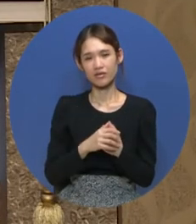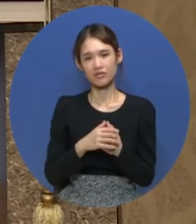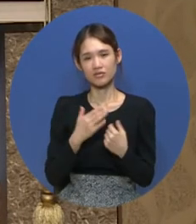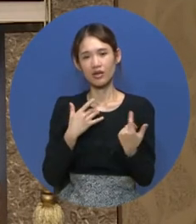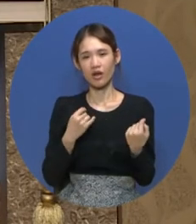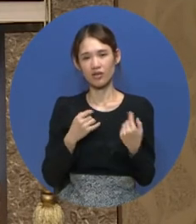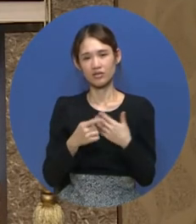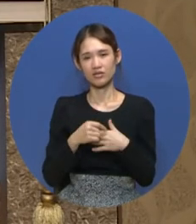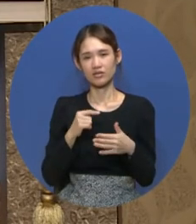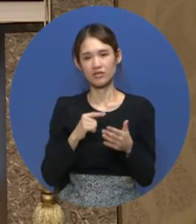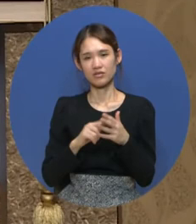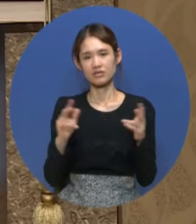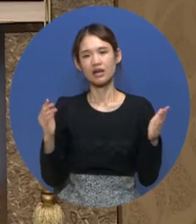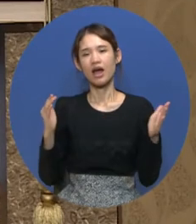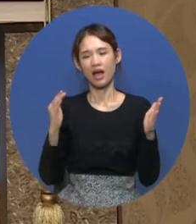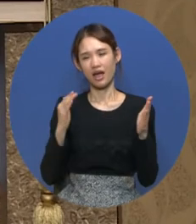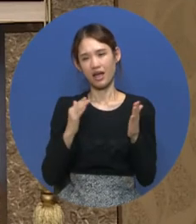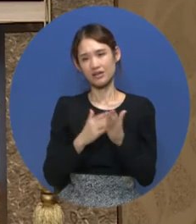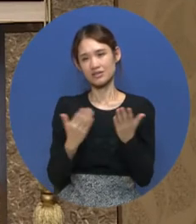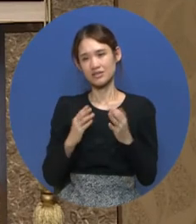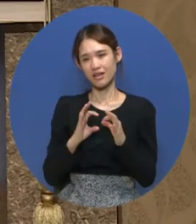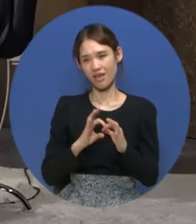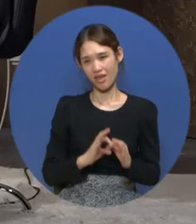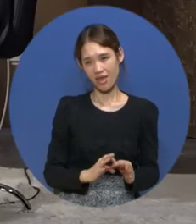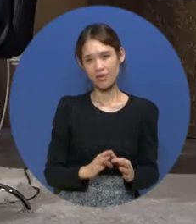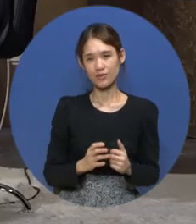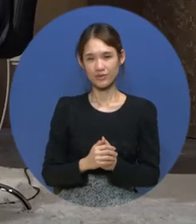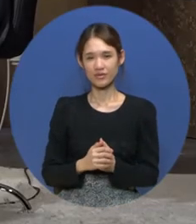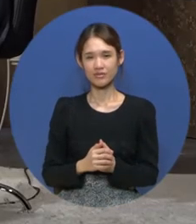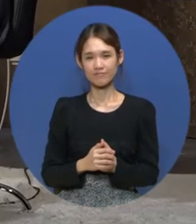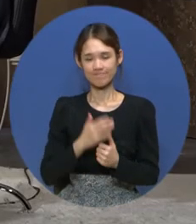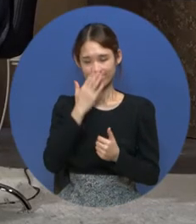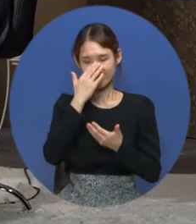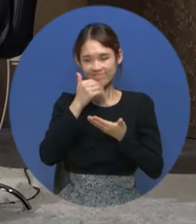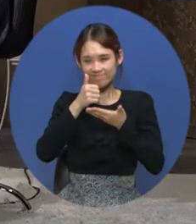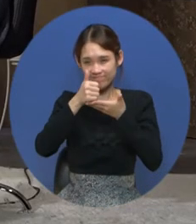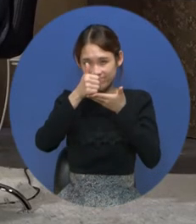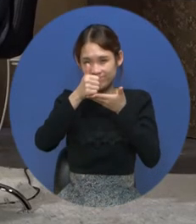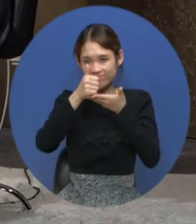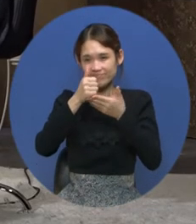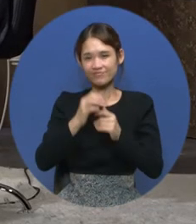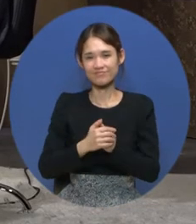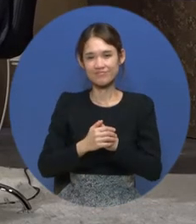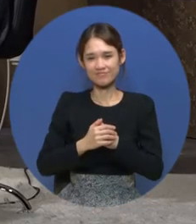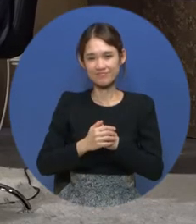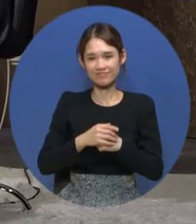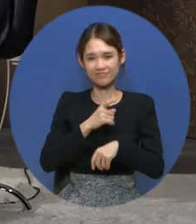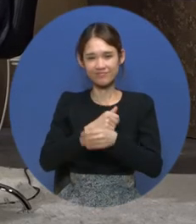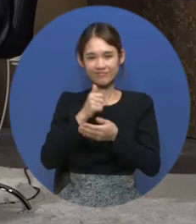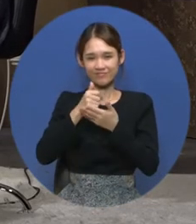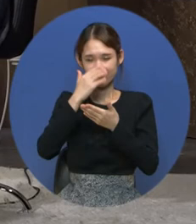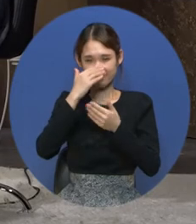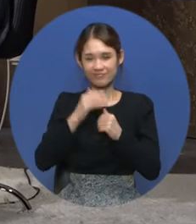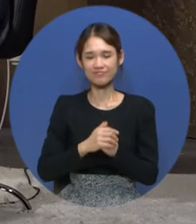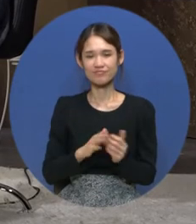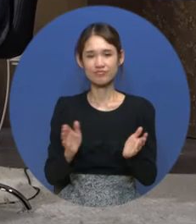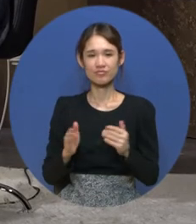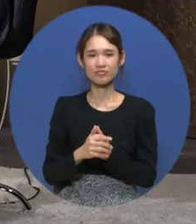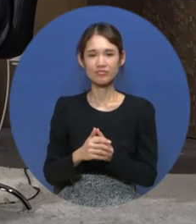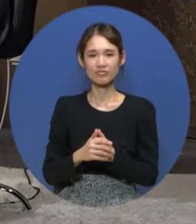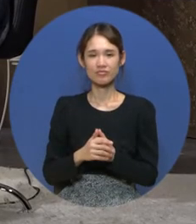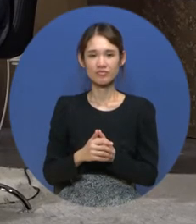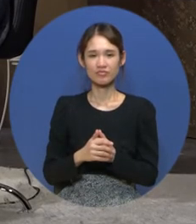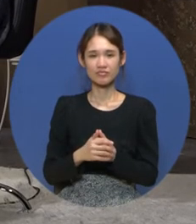그런 마음을 가지고 이때까지 예 일을 해 봤습니까 아 좀 하셨읍니다 중요합니다 아아 합니다 4 그럼 이제